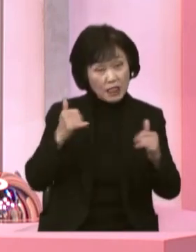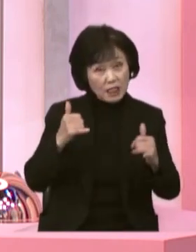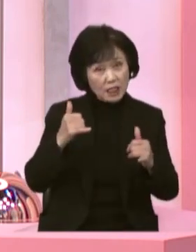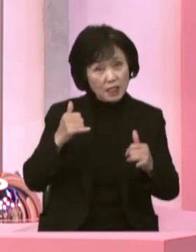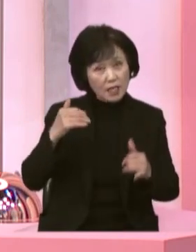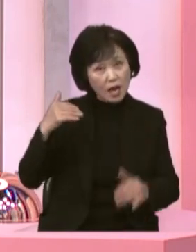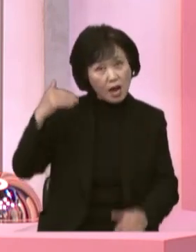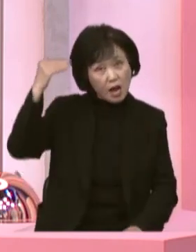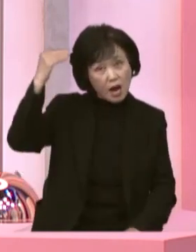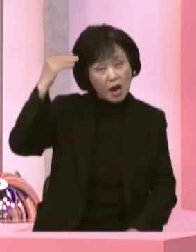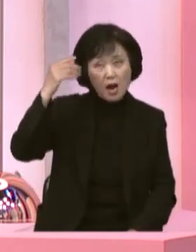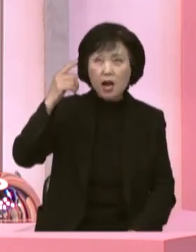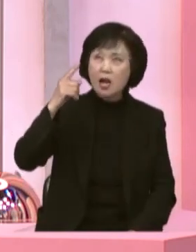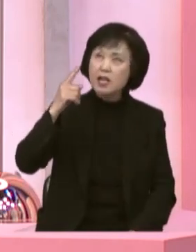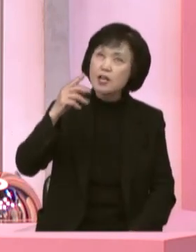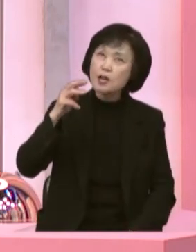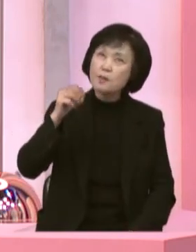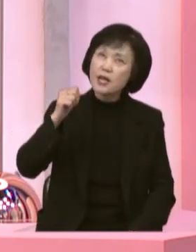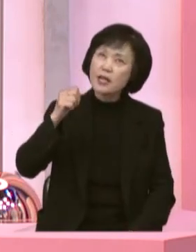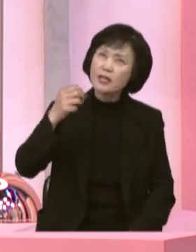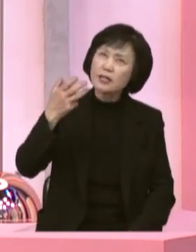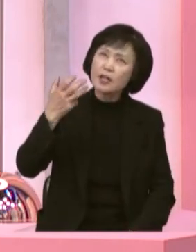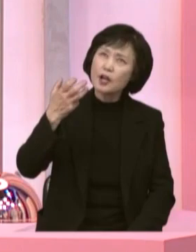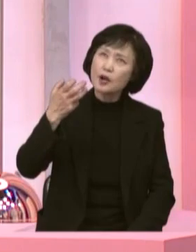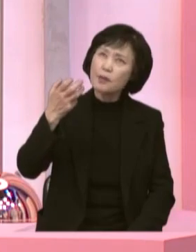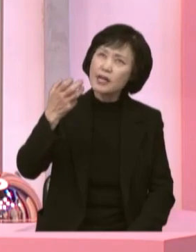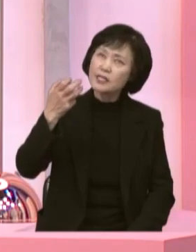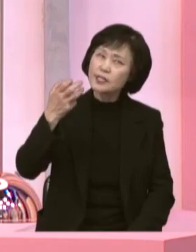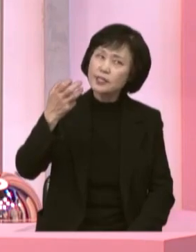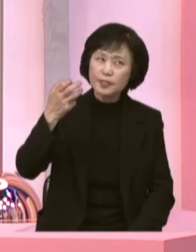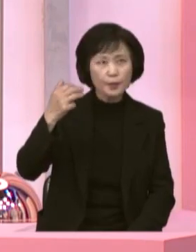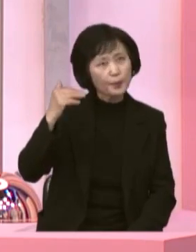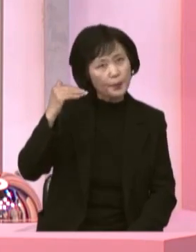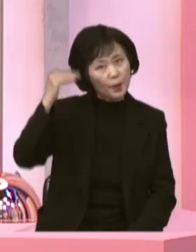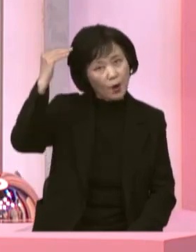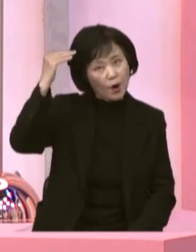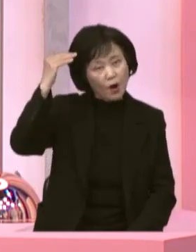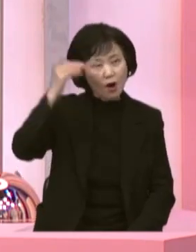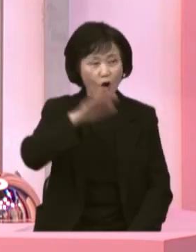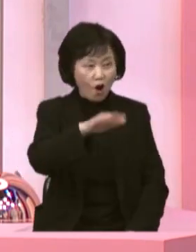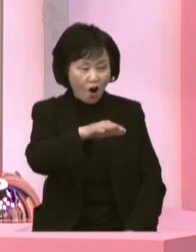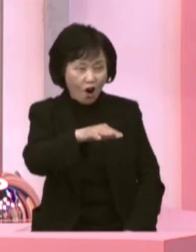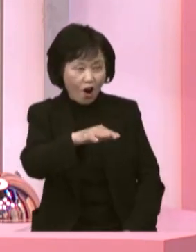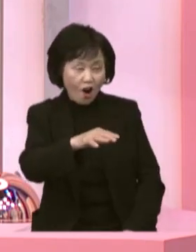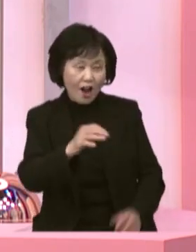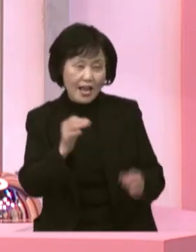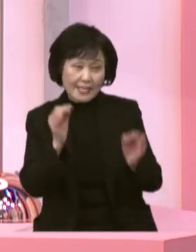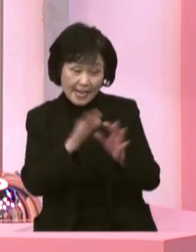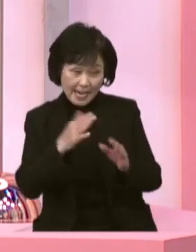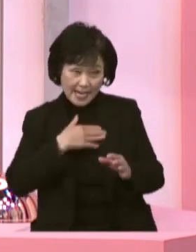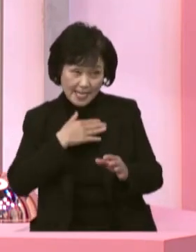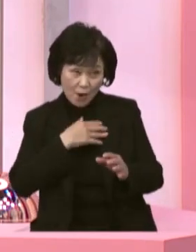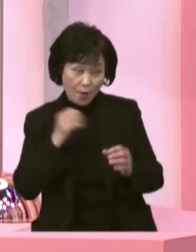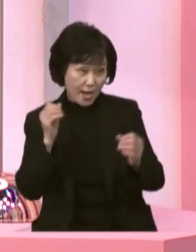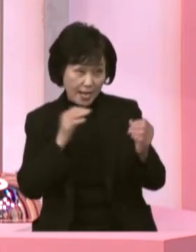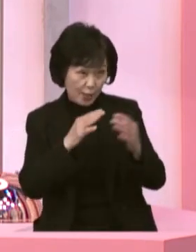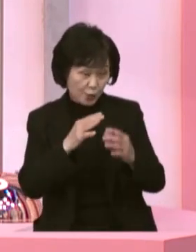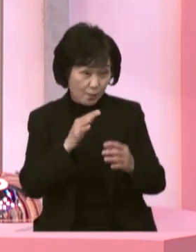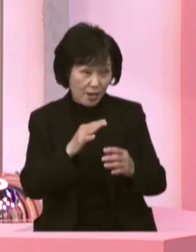무섭. 아 왜 괜히 이 사람이 선해 보이고 막 그런 게 아니라 이렇게 섬뜩해. 이렇게 느낌이 그래서